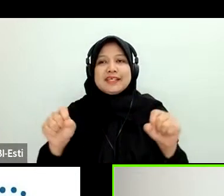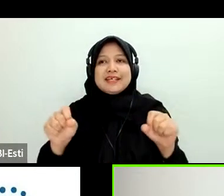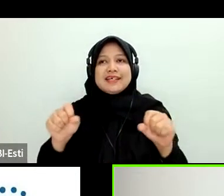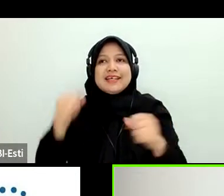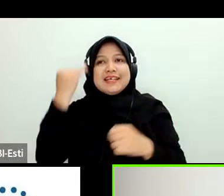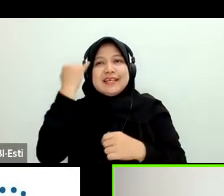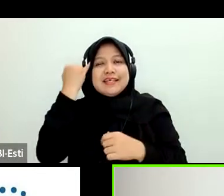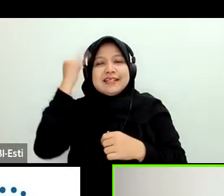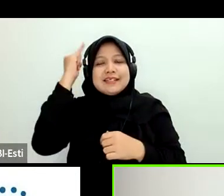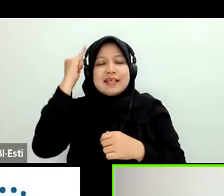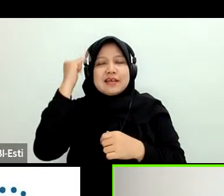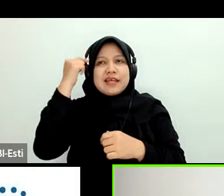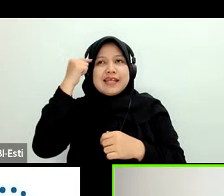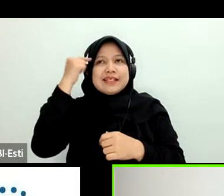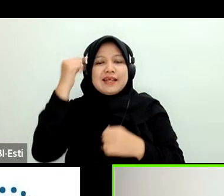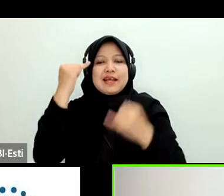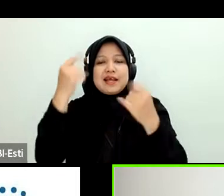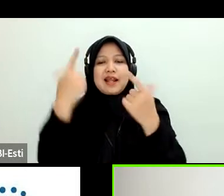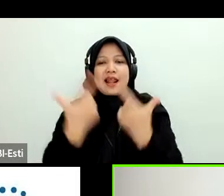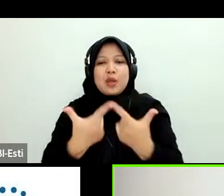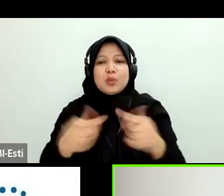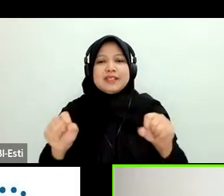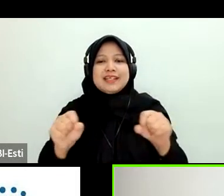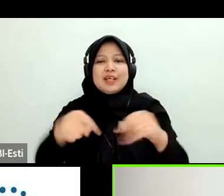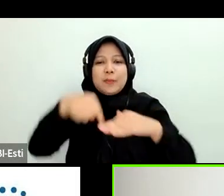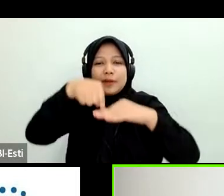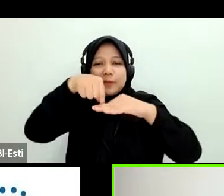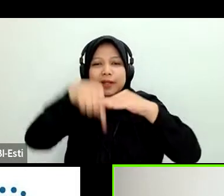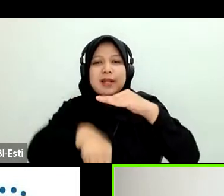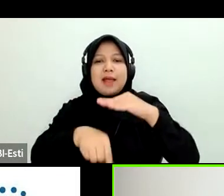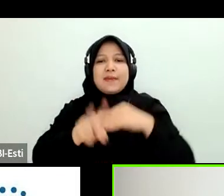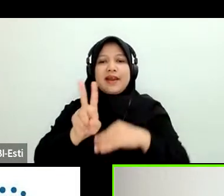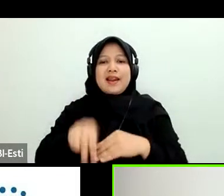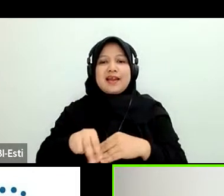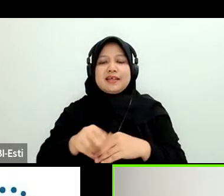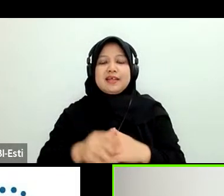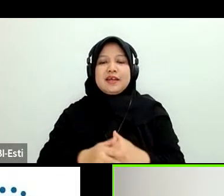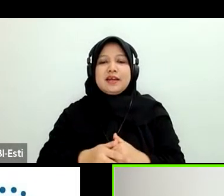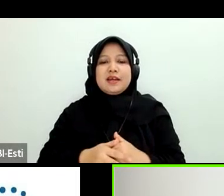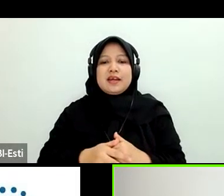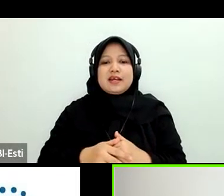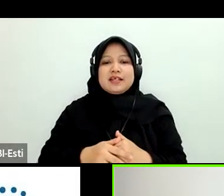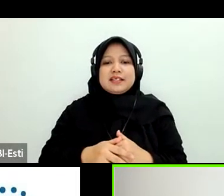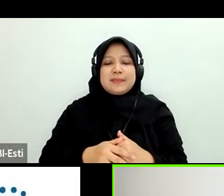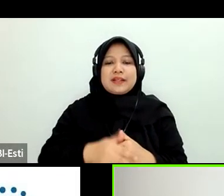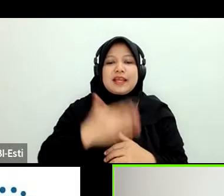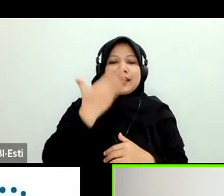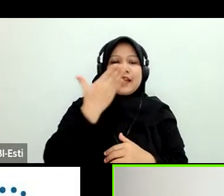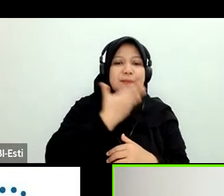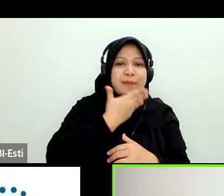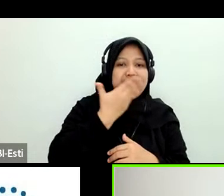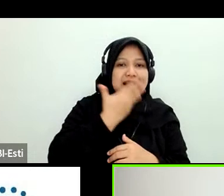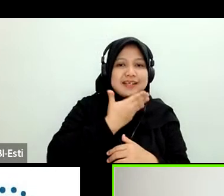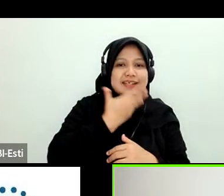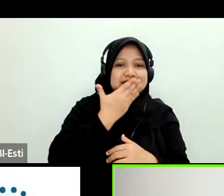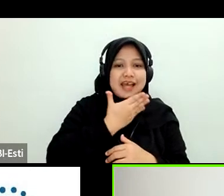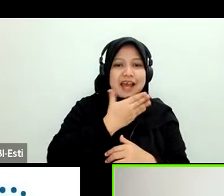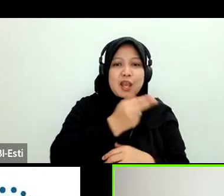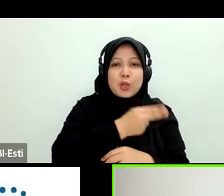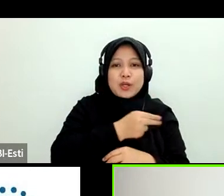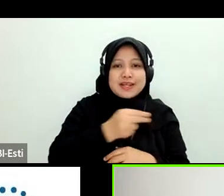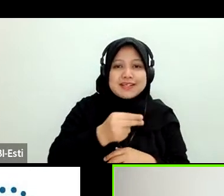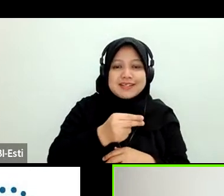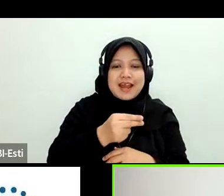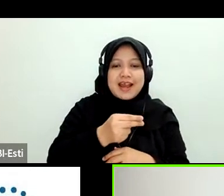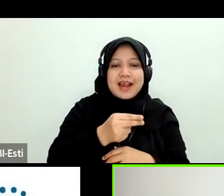insting linguistik mereka atas am a translasi atau ekuivalensi dari bahasa Indonesia